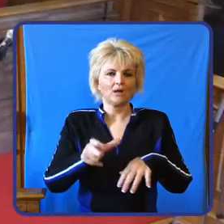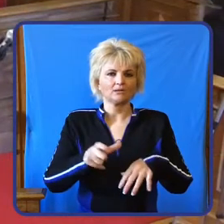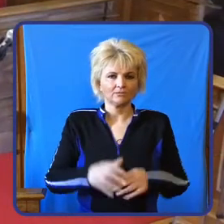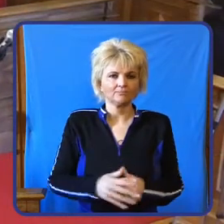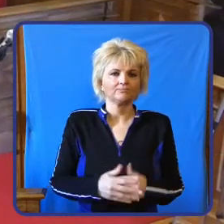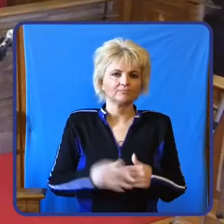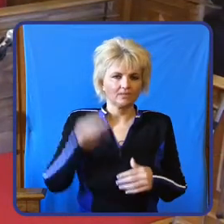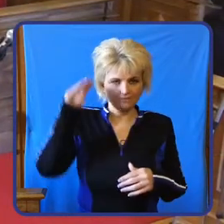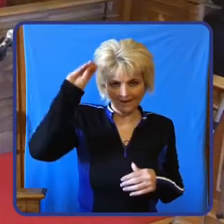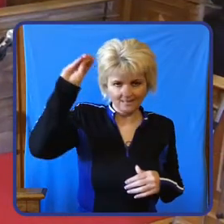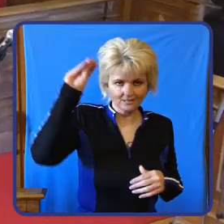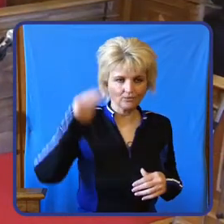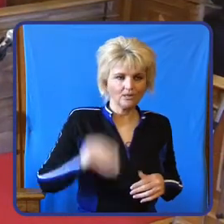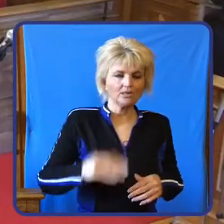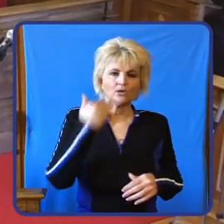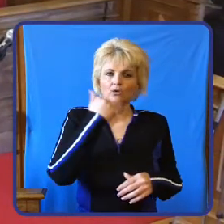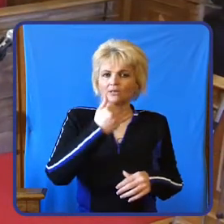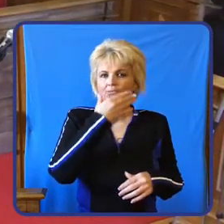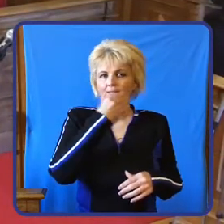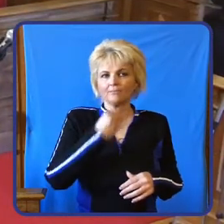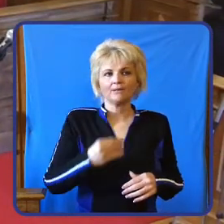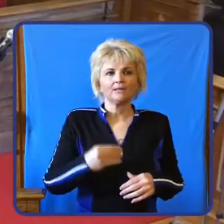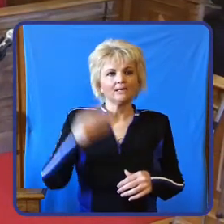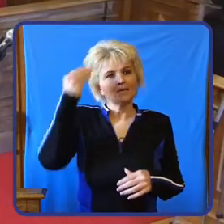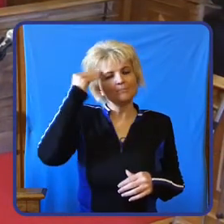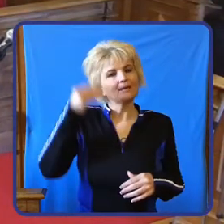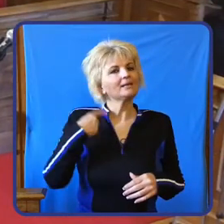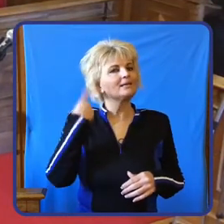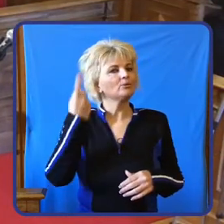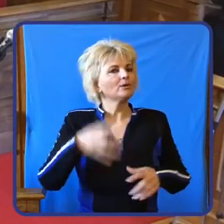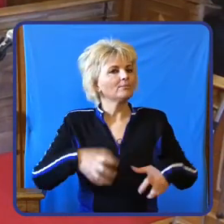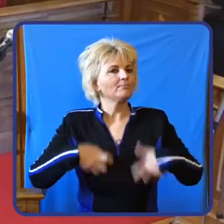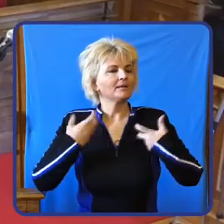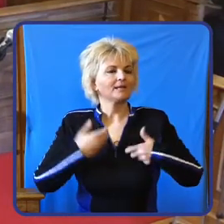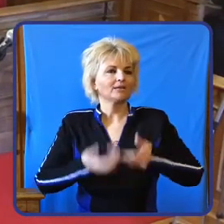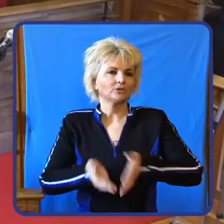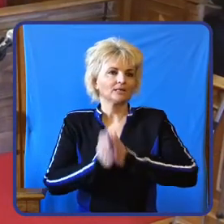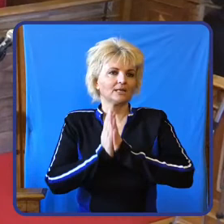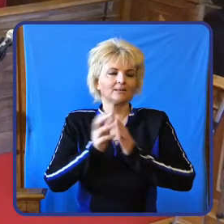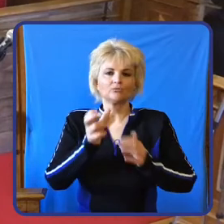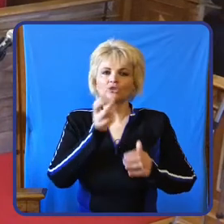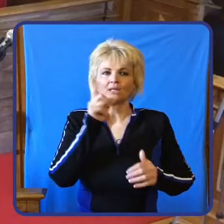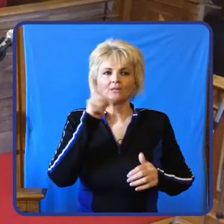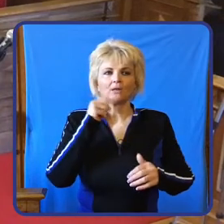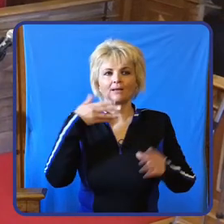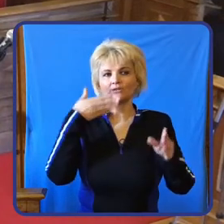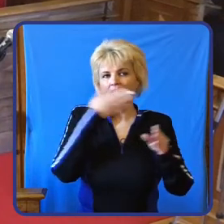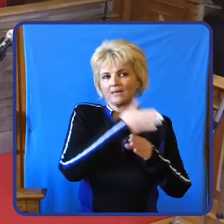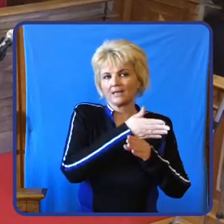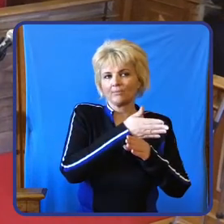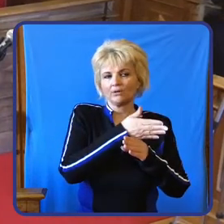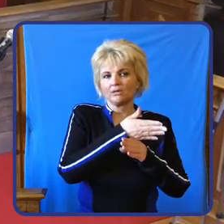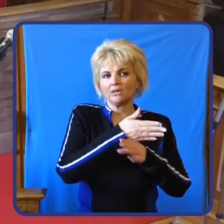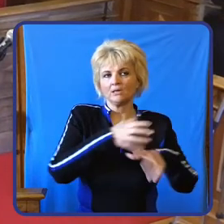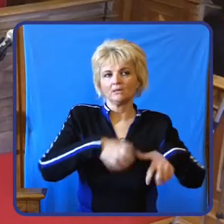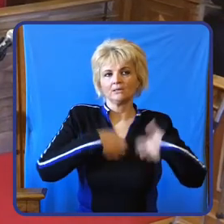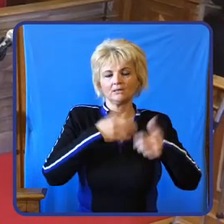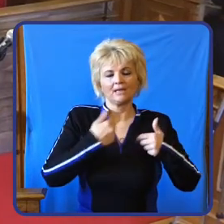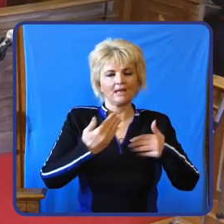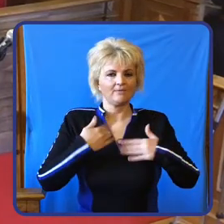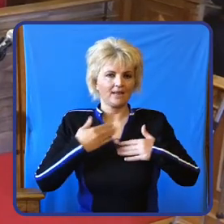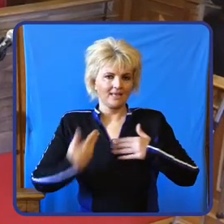okán. Köszönöm szépen, polgármester úr. Én megértem az ön dühét, de azért arra kérem, hogy a Cseri Tamás irányába érzett dühöt ne